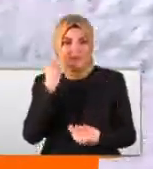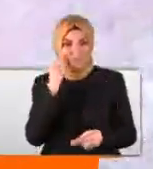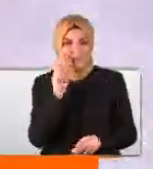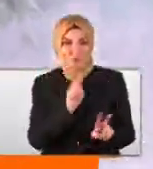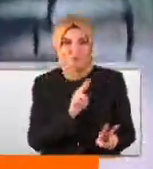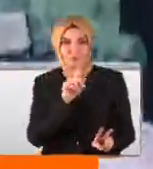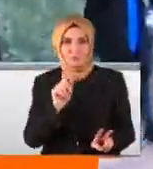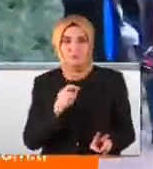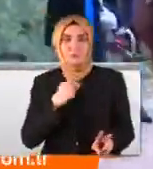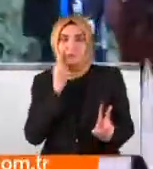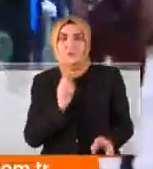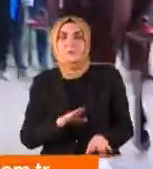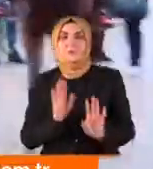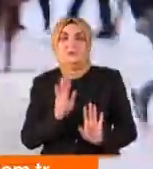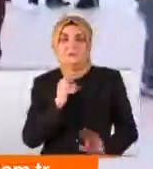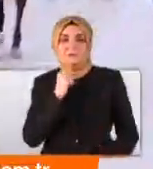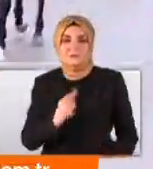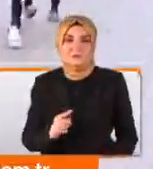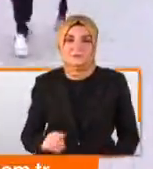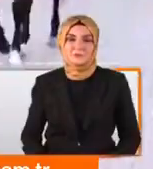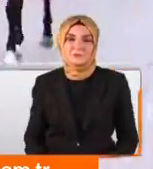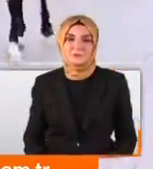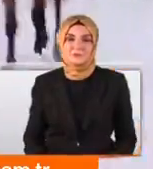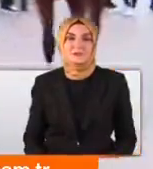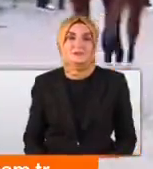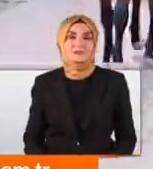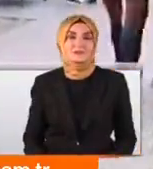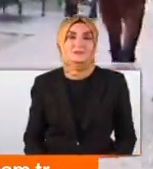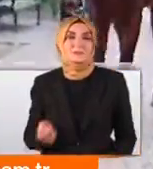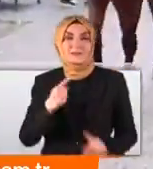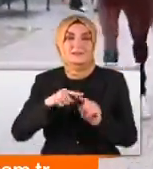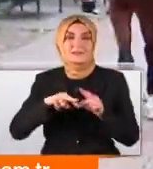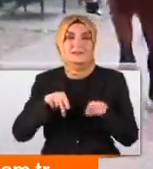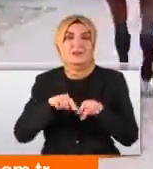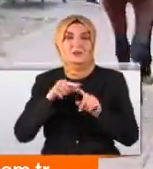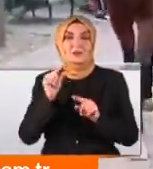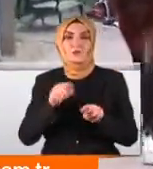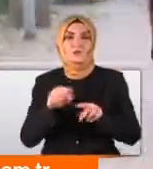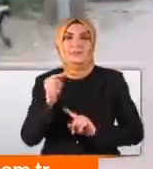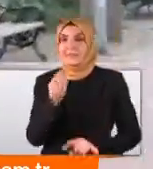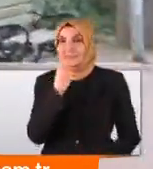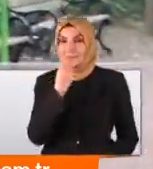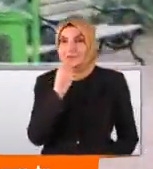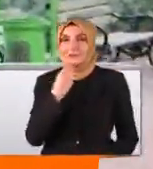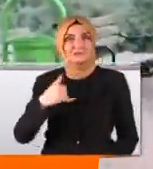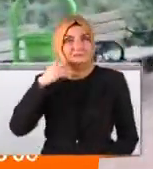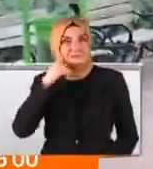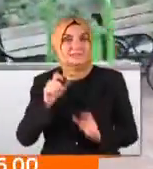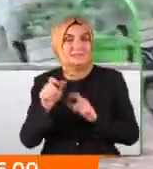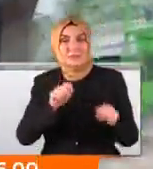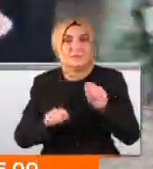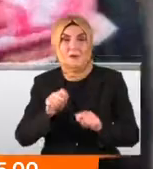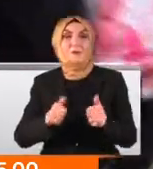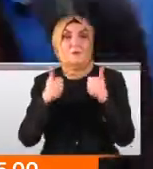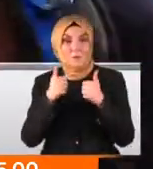Ankara'da bugünlerde nal sesi duymanız çok zor. Ancak bir tantuni siparişi verirseniz işte o zaman tantuniniz bu sevimli